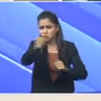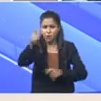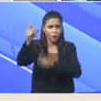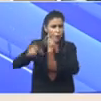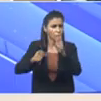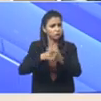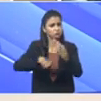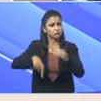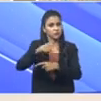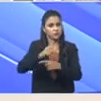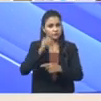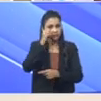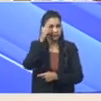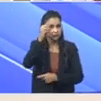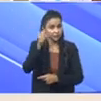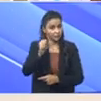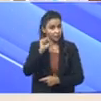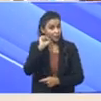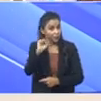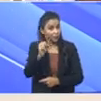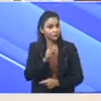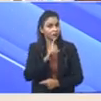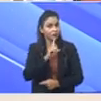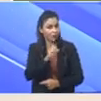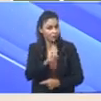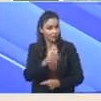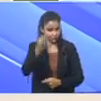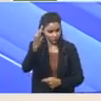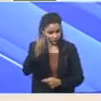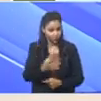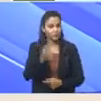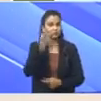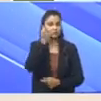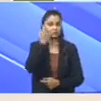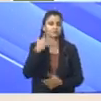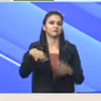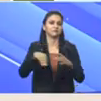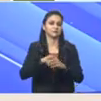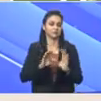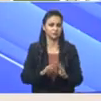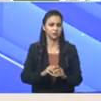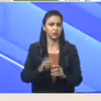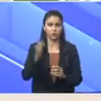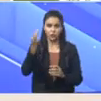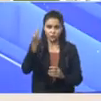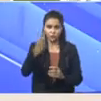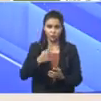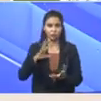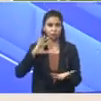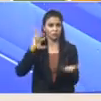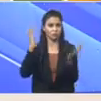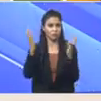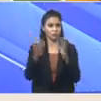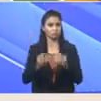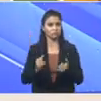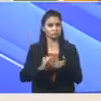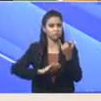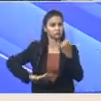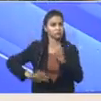ने गांधी जी के उपदेशों को नए संदर्भ में समझा, नई वैश्विक परिस्थितियों में उन्हें